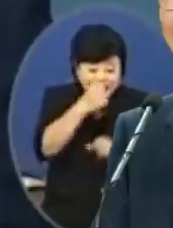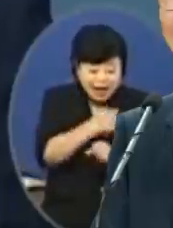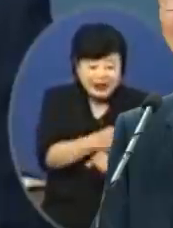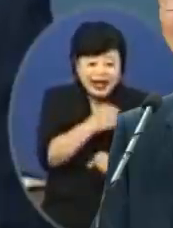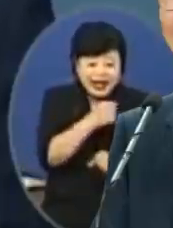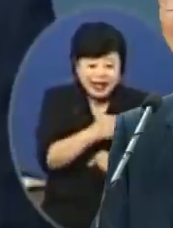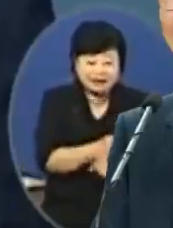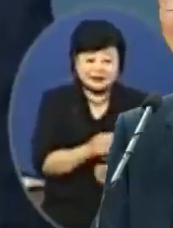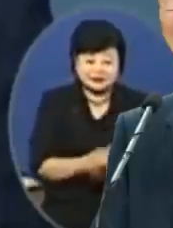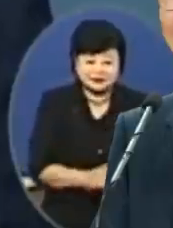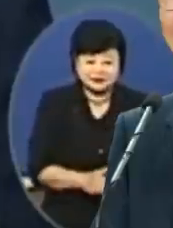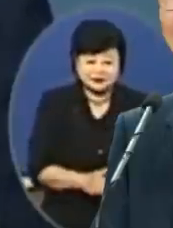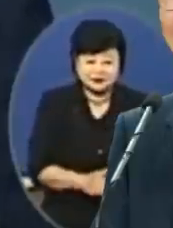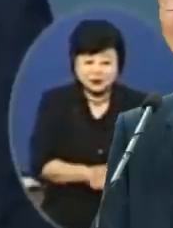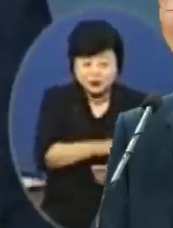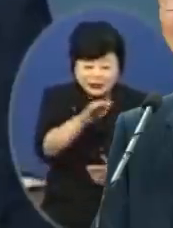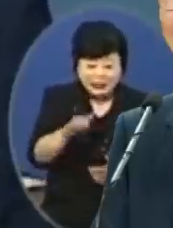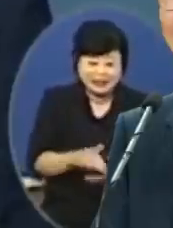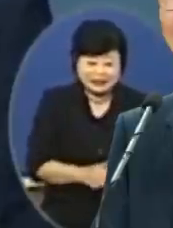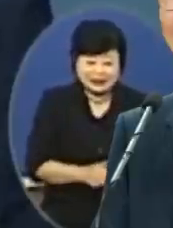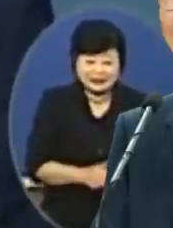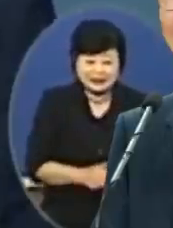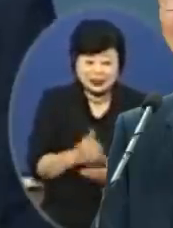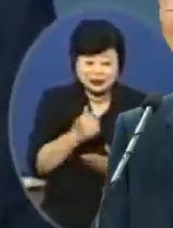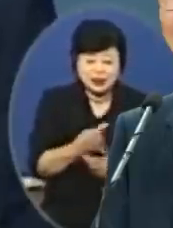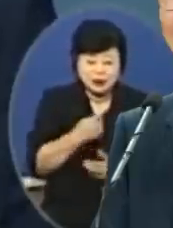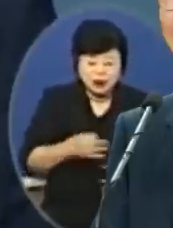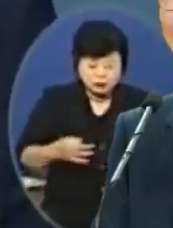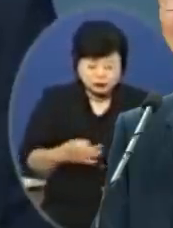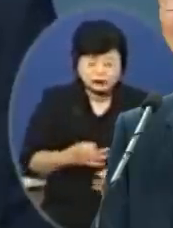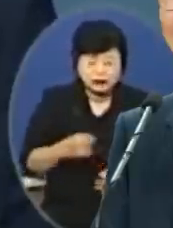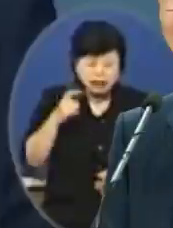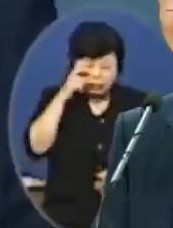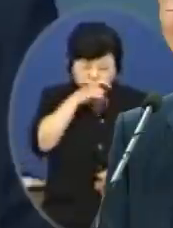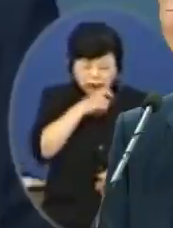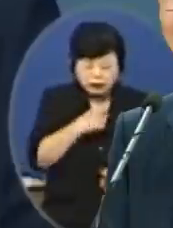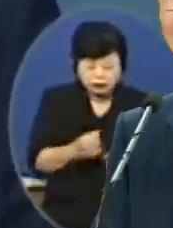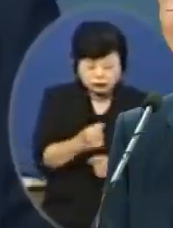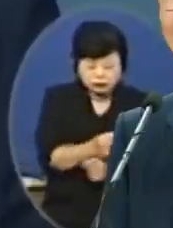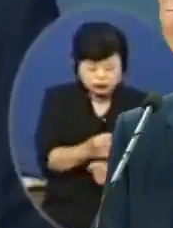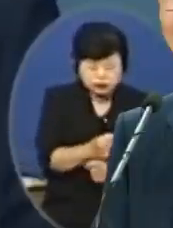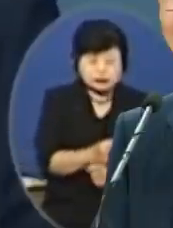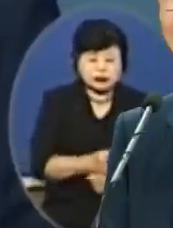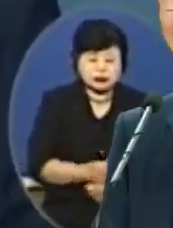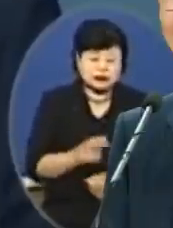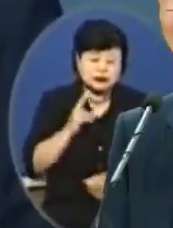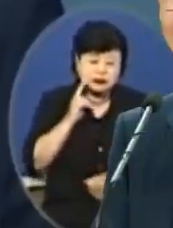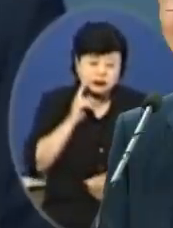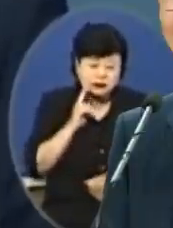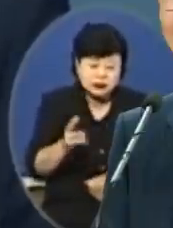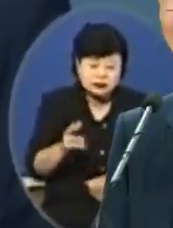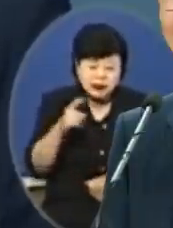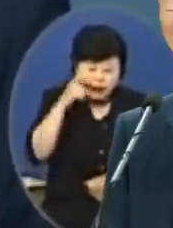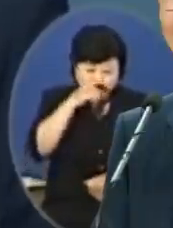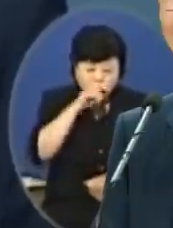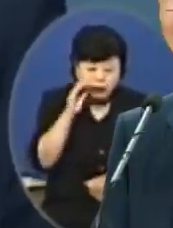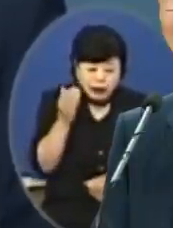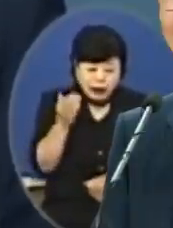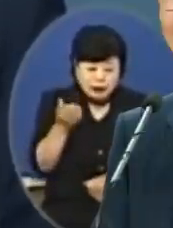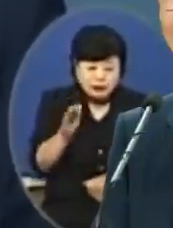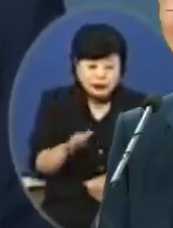하라. 우리가 죄를 짓고 불의하고 추하게 묶여서 심히